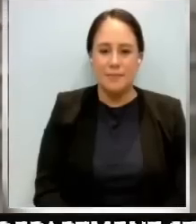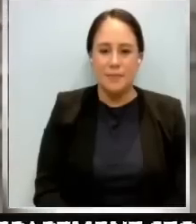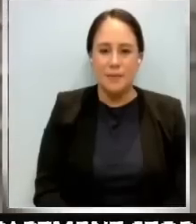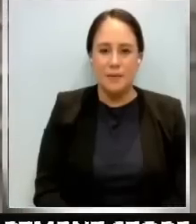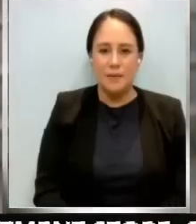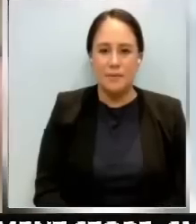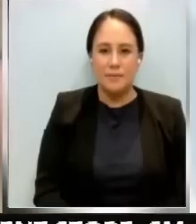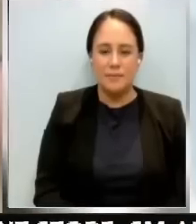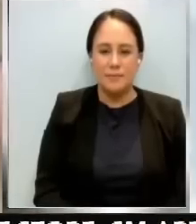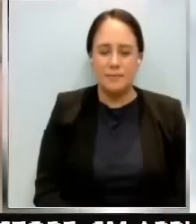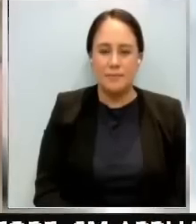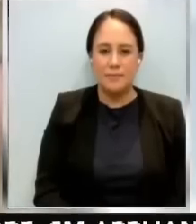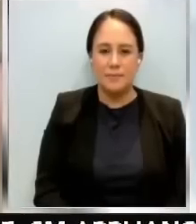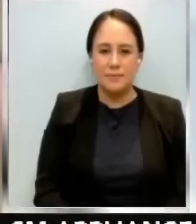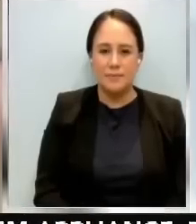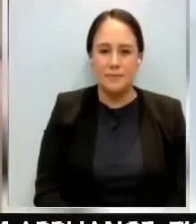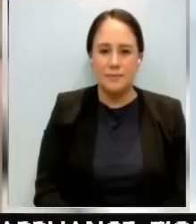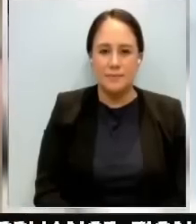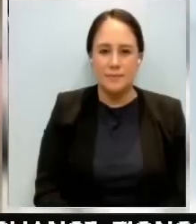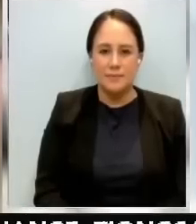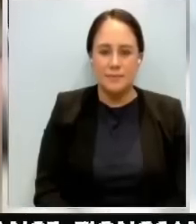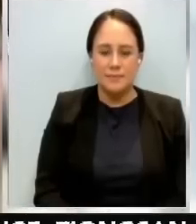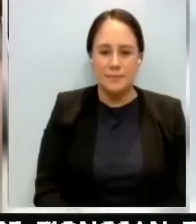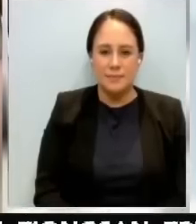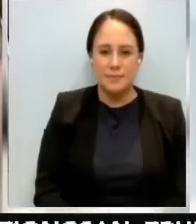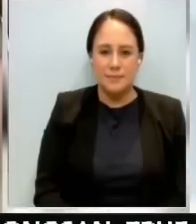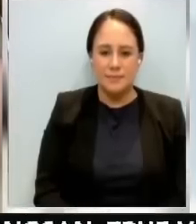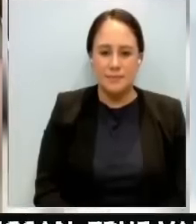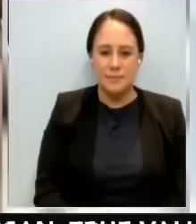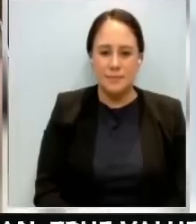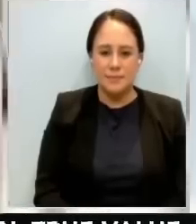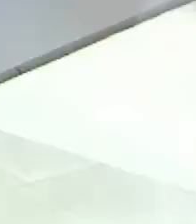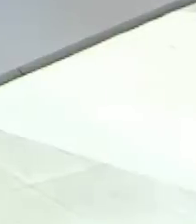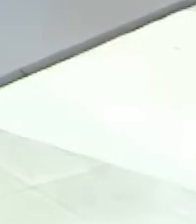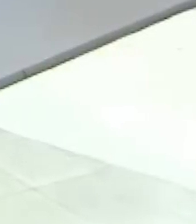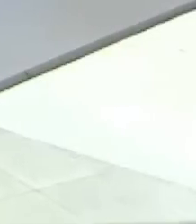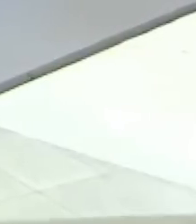Sanima Refran. Nakatuto kami 24 oras.